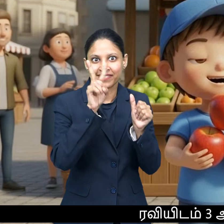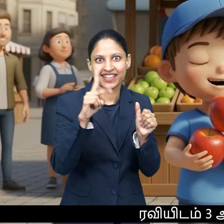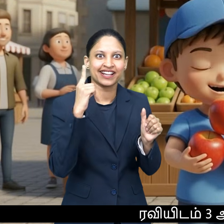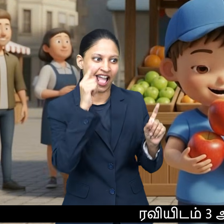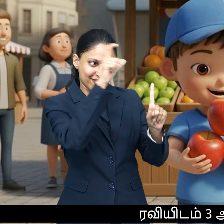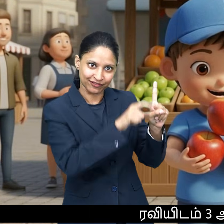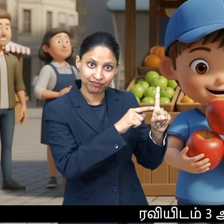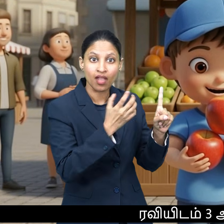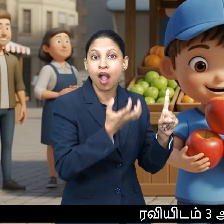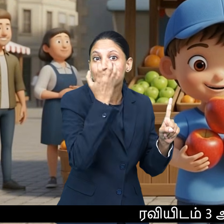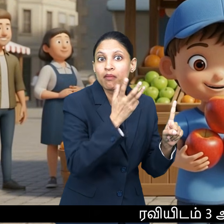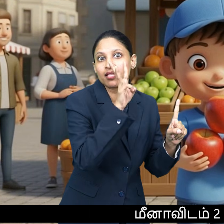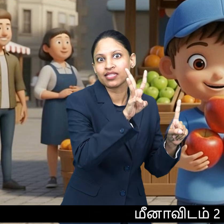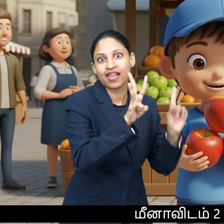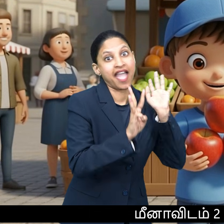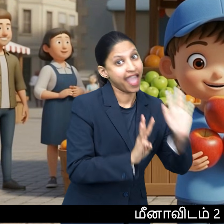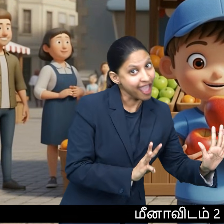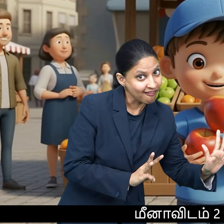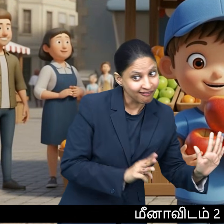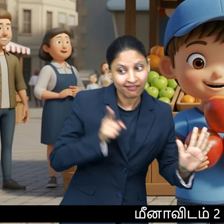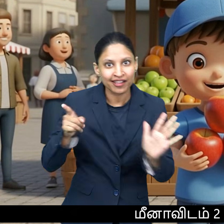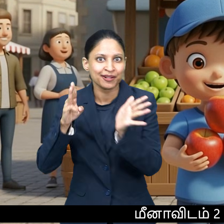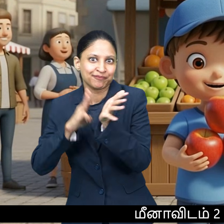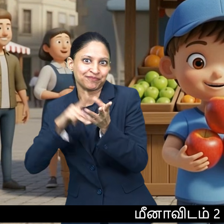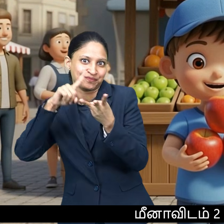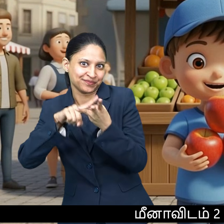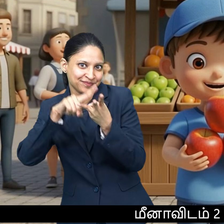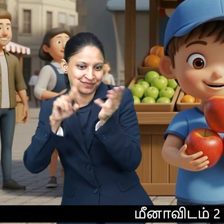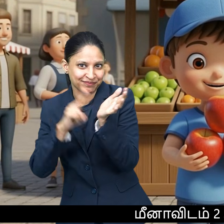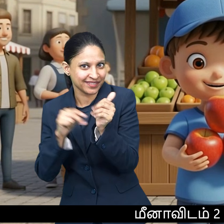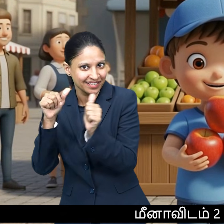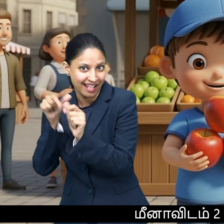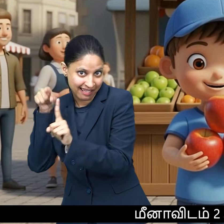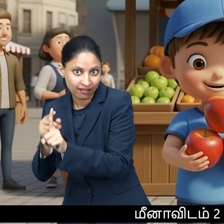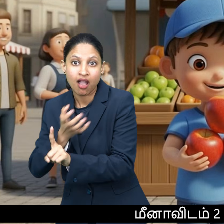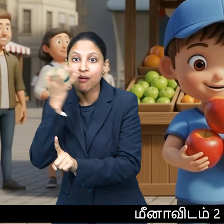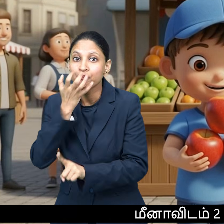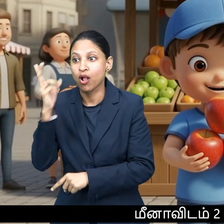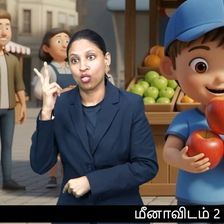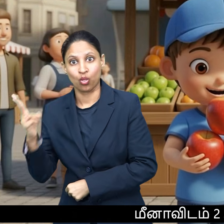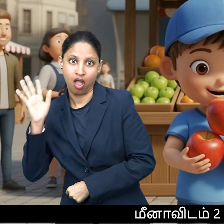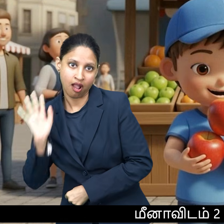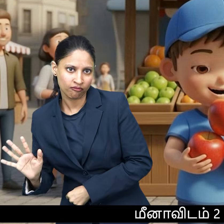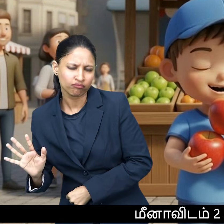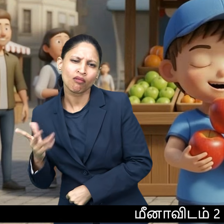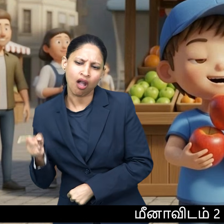ரவியிடம் 3 ஆப்பிள்கள் உள்ளன. மீனாவிடம் 2 ஆப்பிள்கள் உள்ளன.